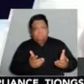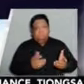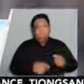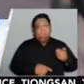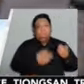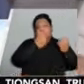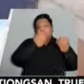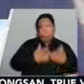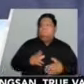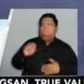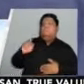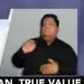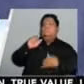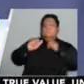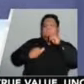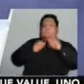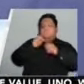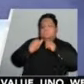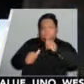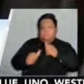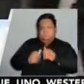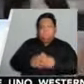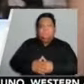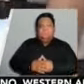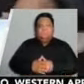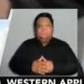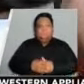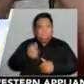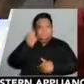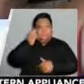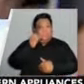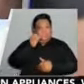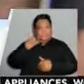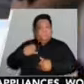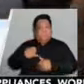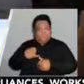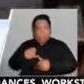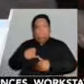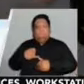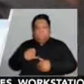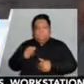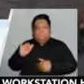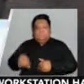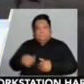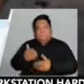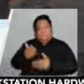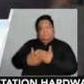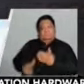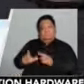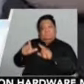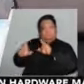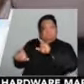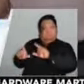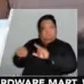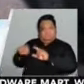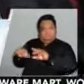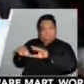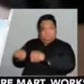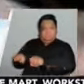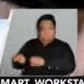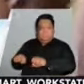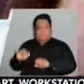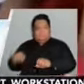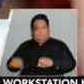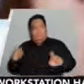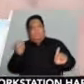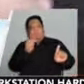totoo. Pero kahapon, positibong kinilala ng mga na-arresting suspect ang empleyado ng NKTI na siyang nag-facilitate sa